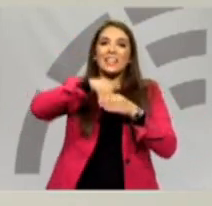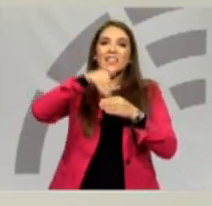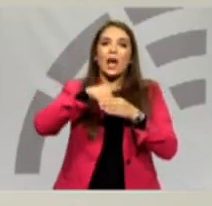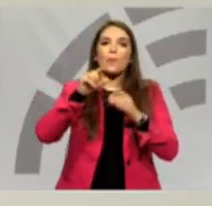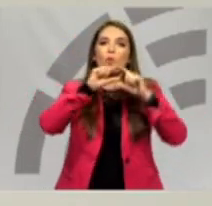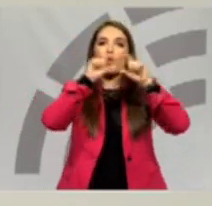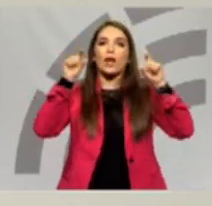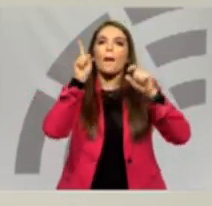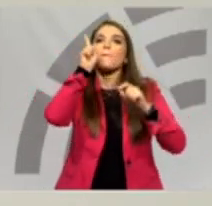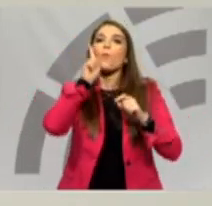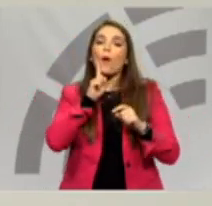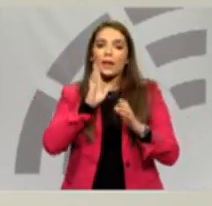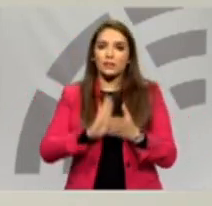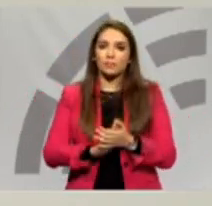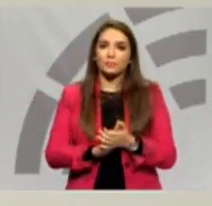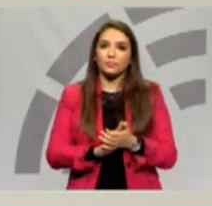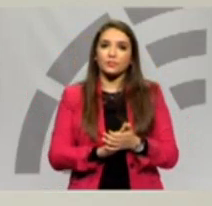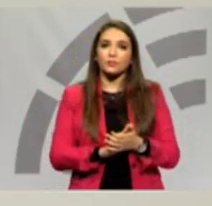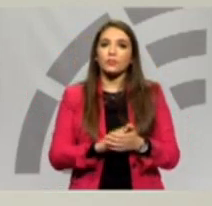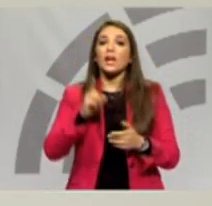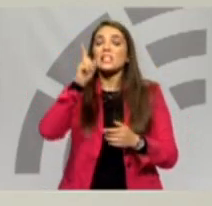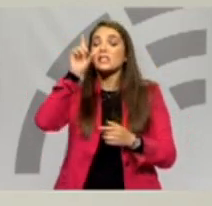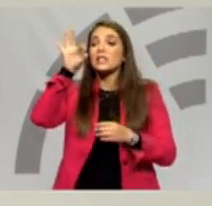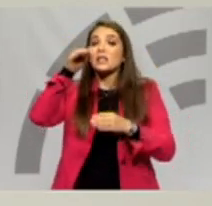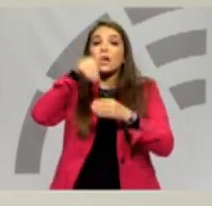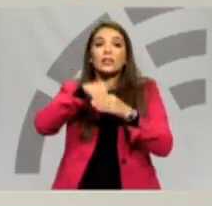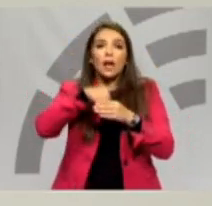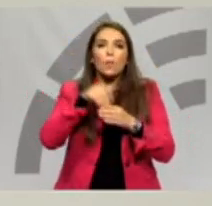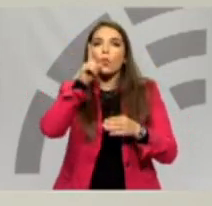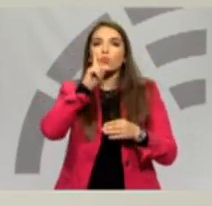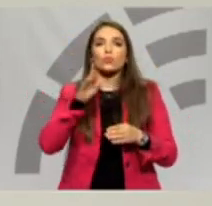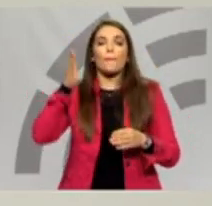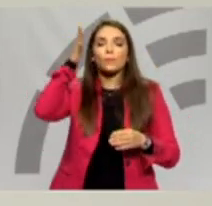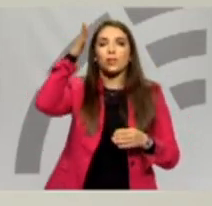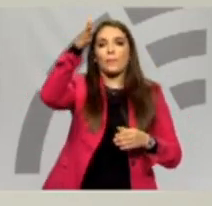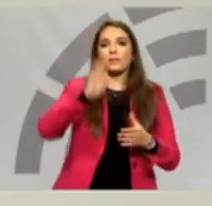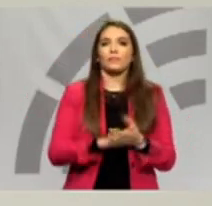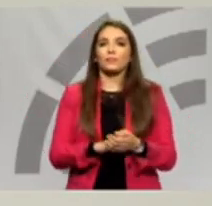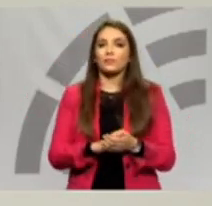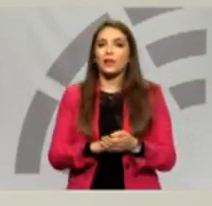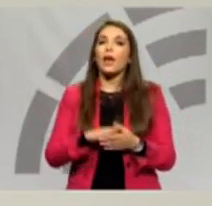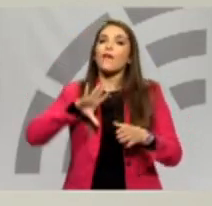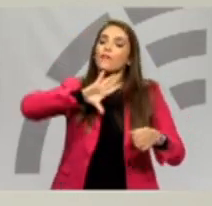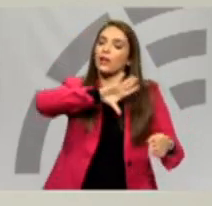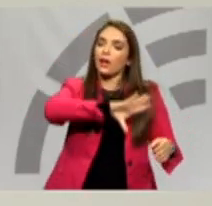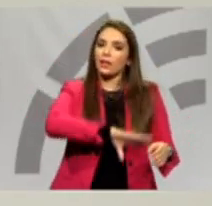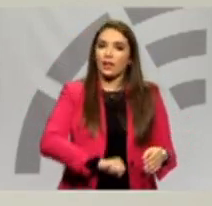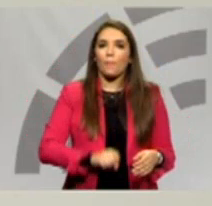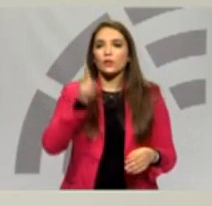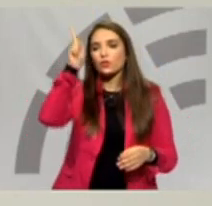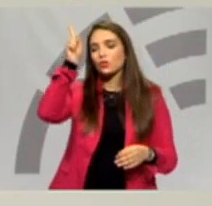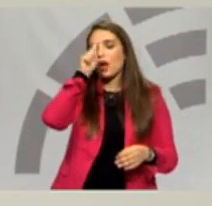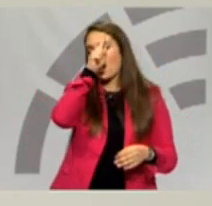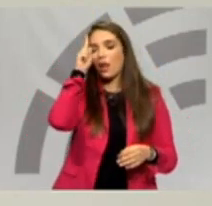29 جانفي 2023 صوته للمستقبل صوتكم امانه في الختام اسال الله ان